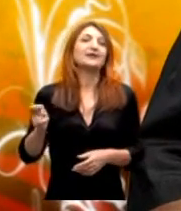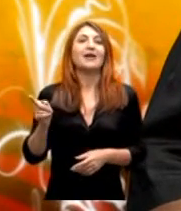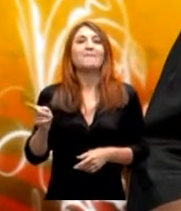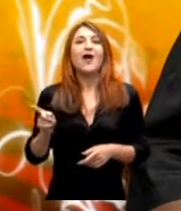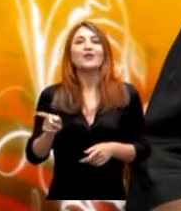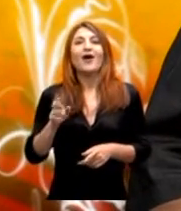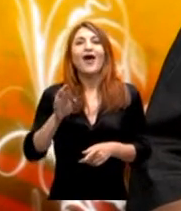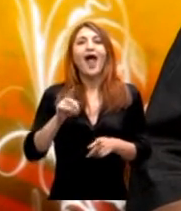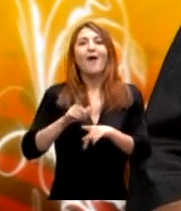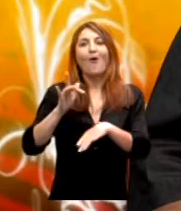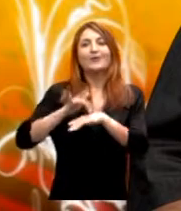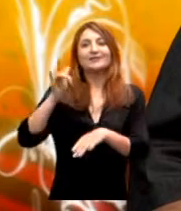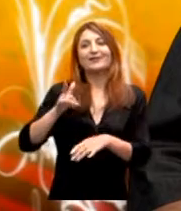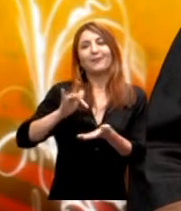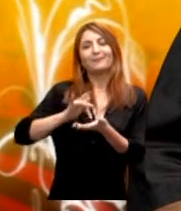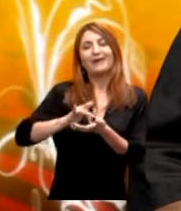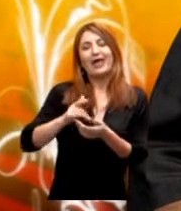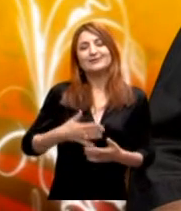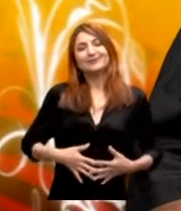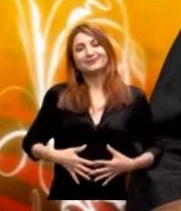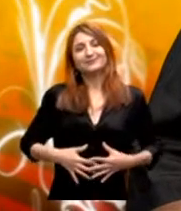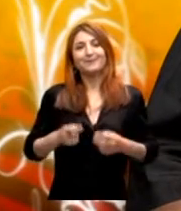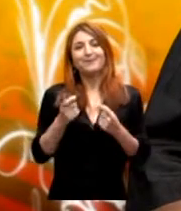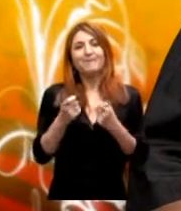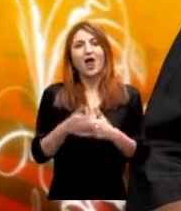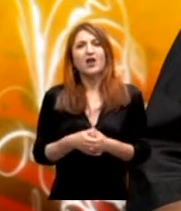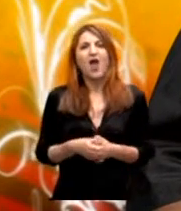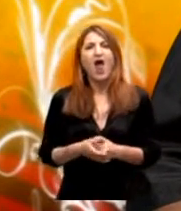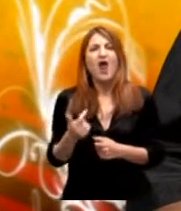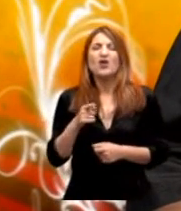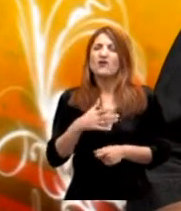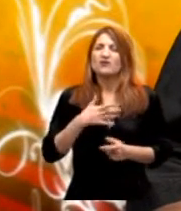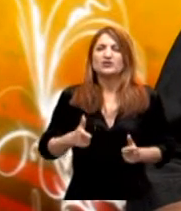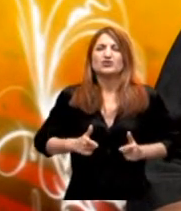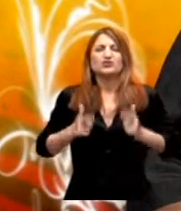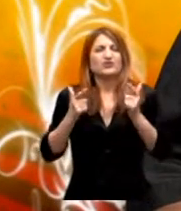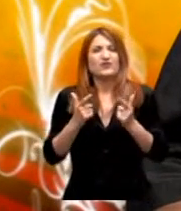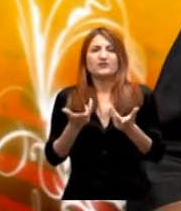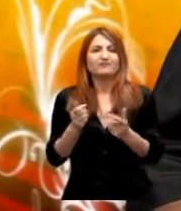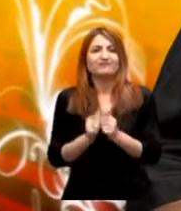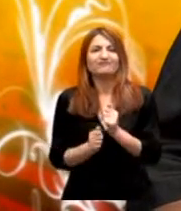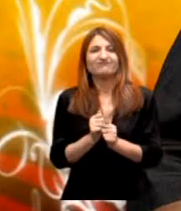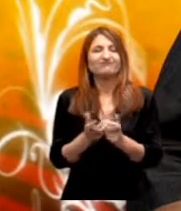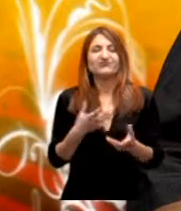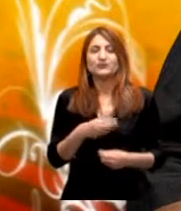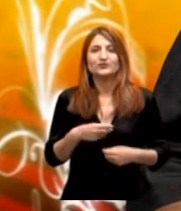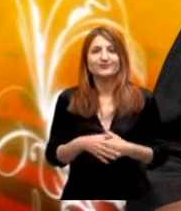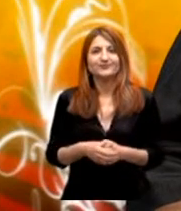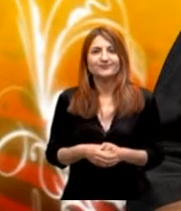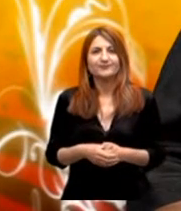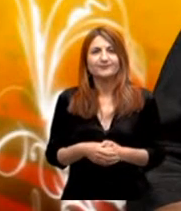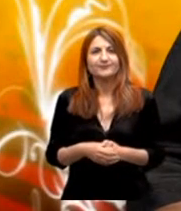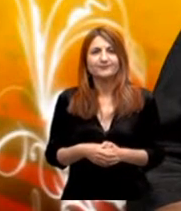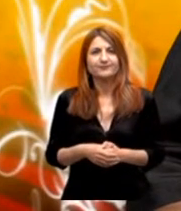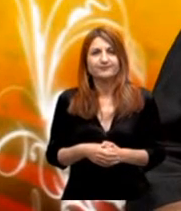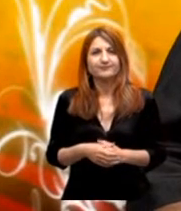erogena zona, nemojte. Da, ali zbilje je to pakao. Je lijepo obučen. To mi žena složila, vi ste vidjeli.